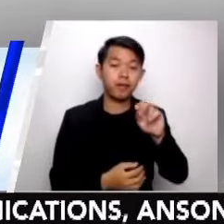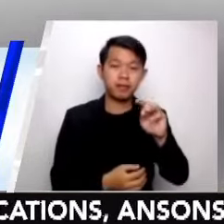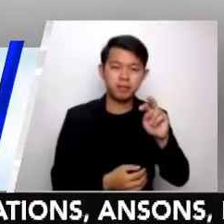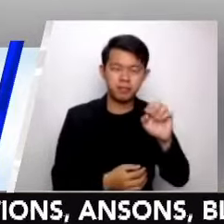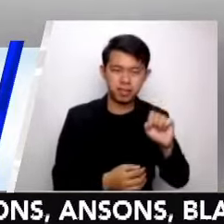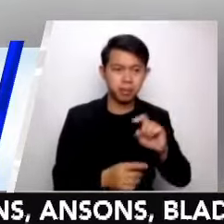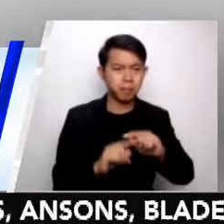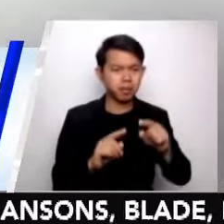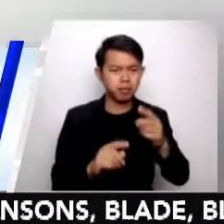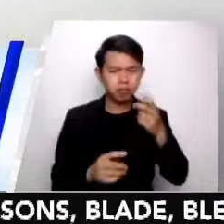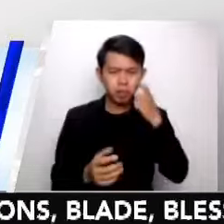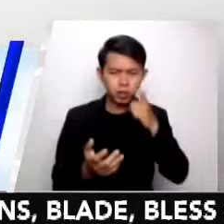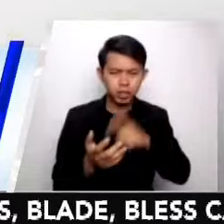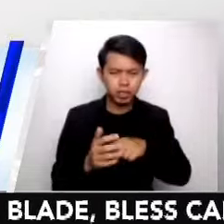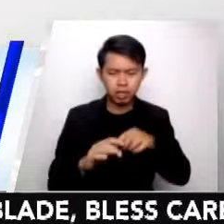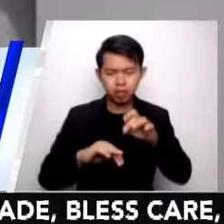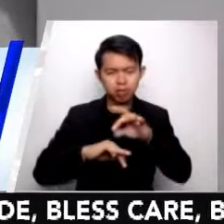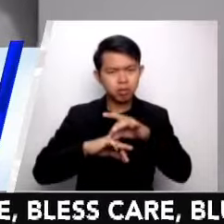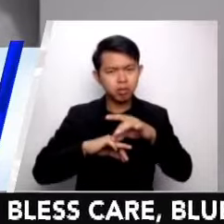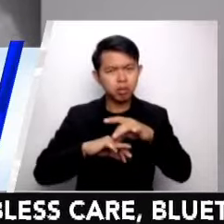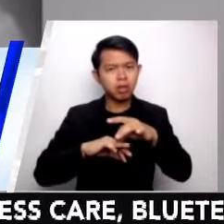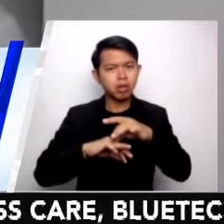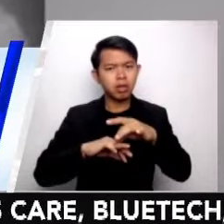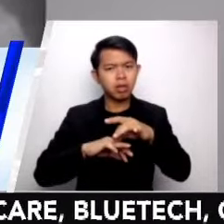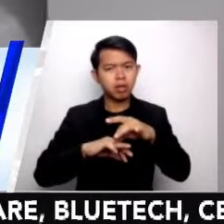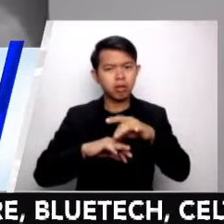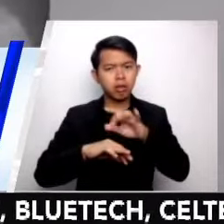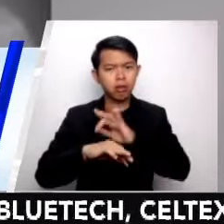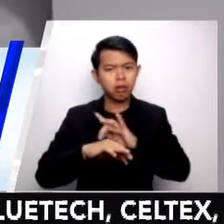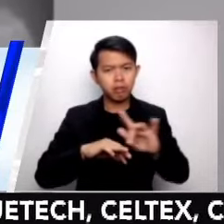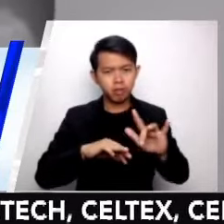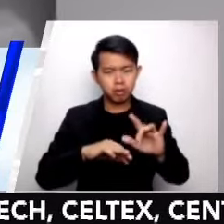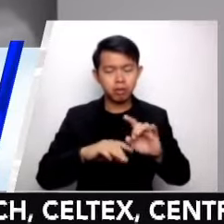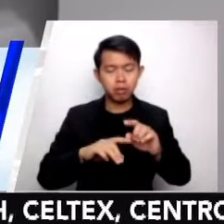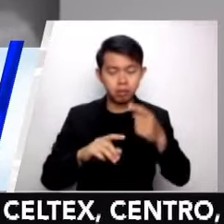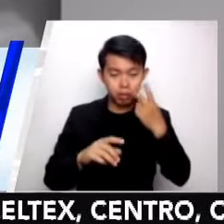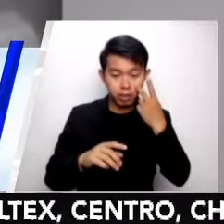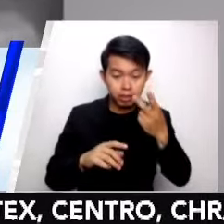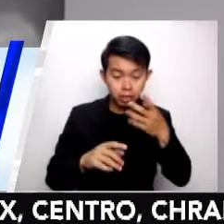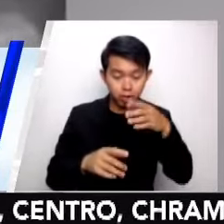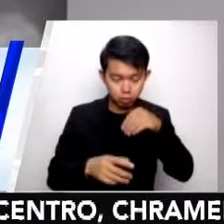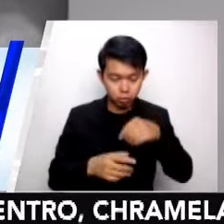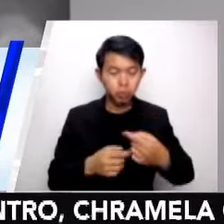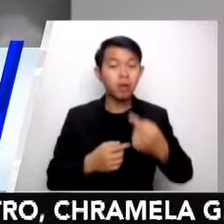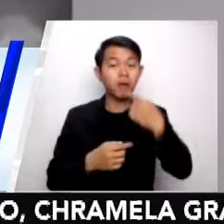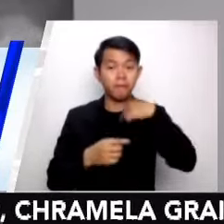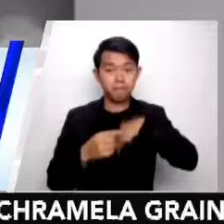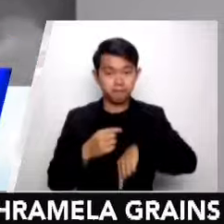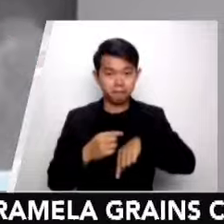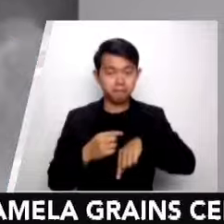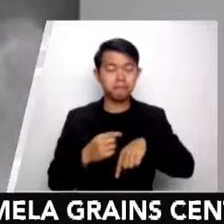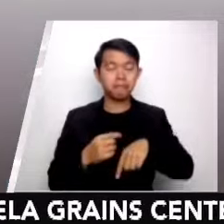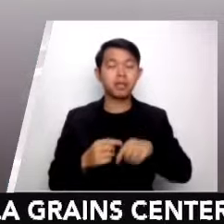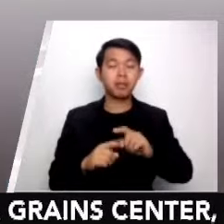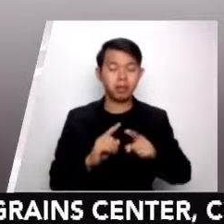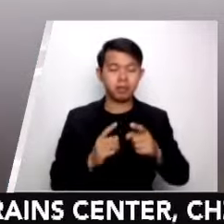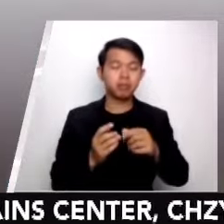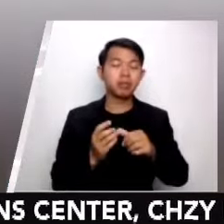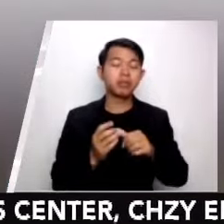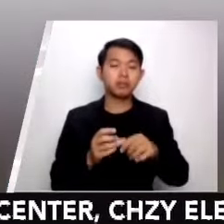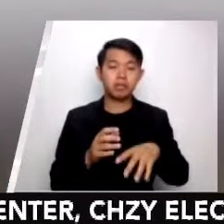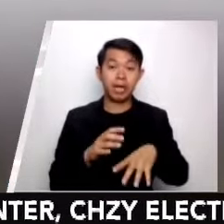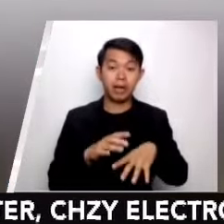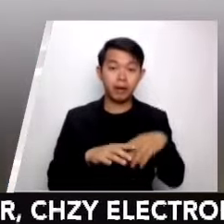kanyang singsing. Nailabas naman ang singsing matapos siyang painumin ng magnesium pills. Naisuot niya na rin ulit ang